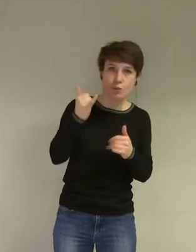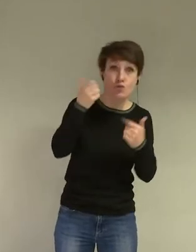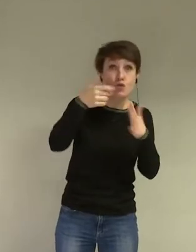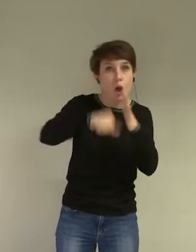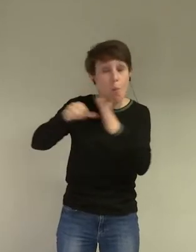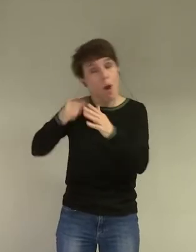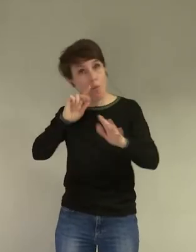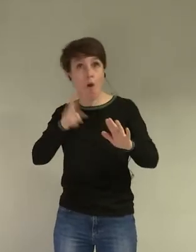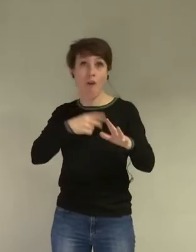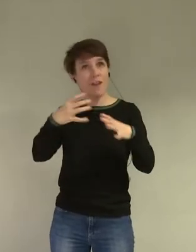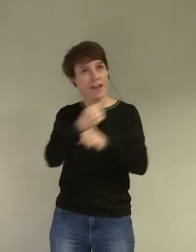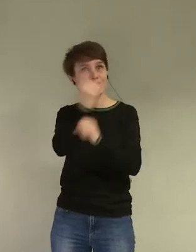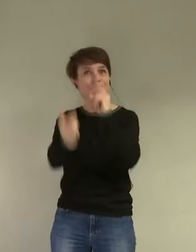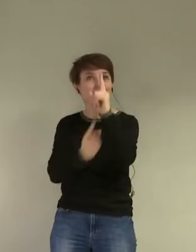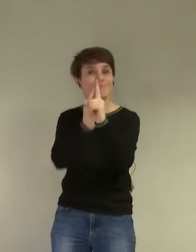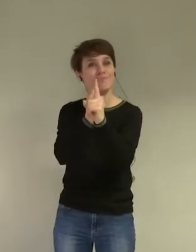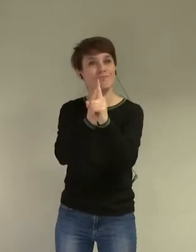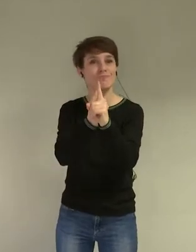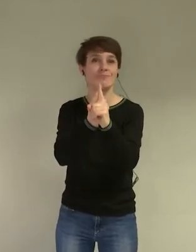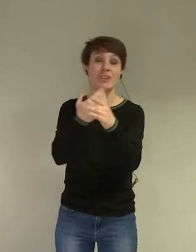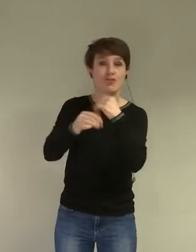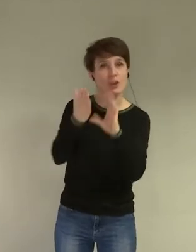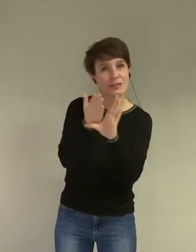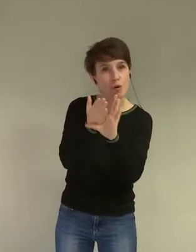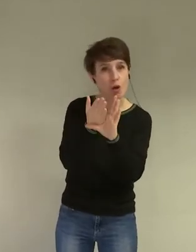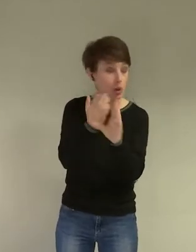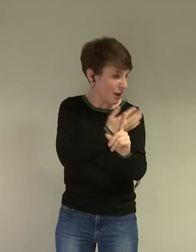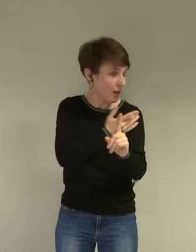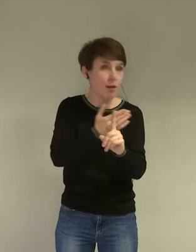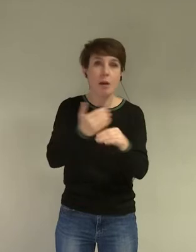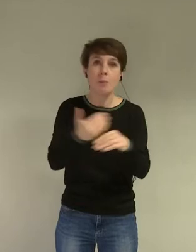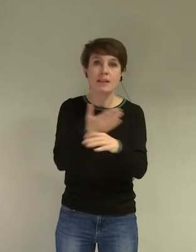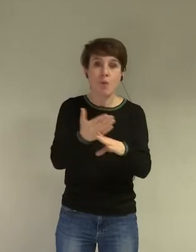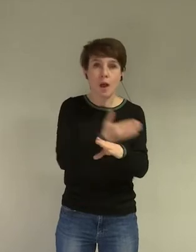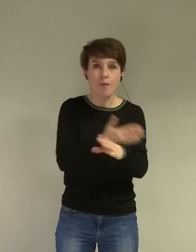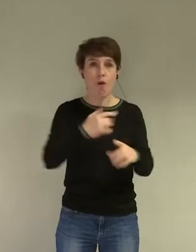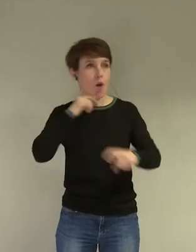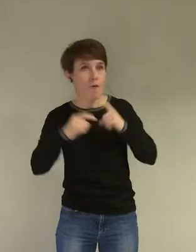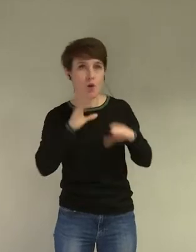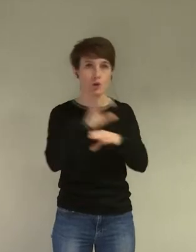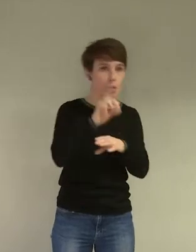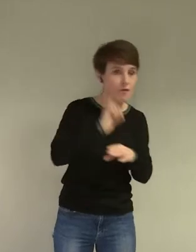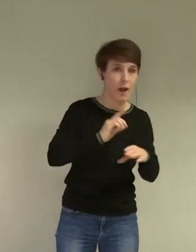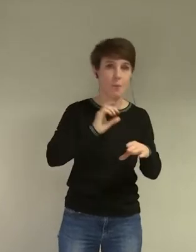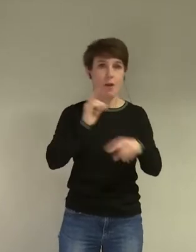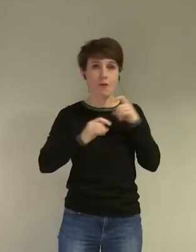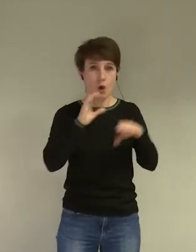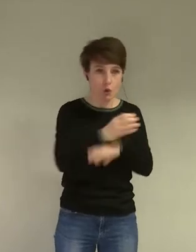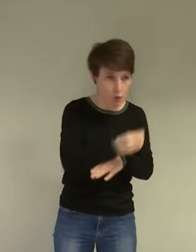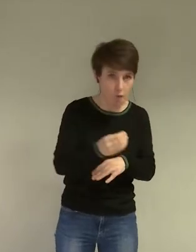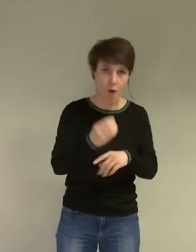chez un psychologue et entre temps combien de drames combien de violence contre les enfants contre les femmes contre soi